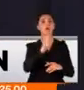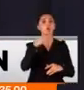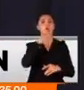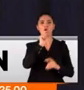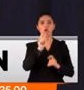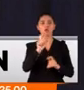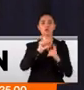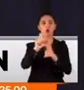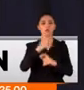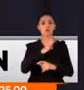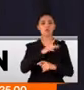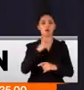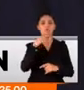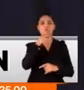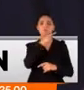direnemedi.